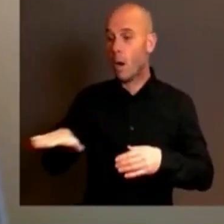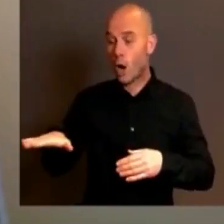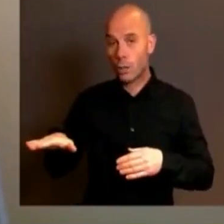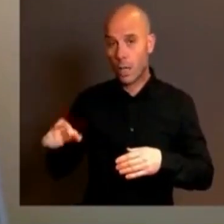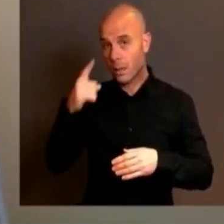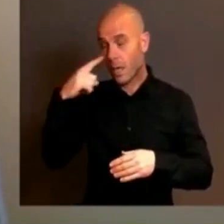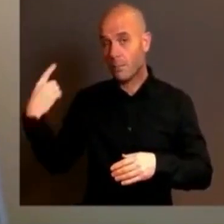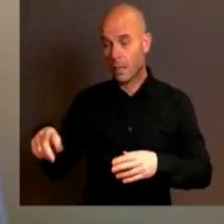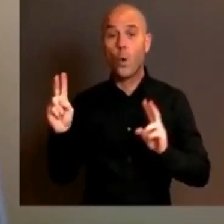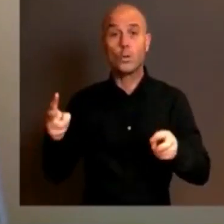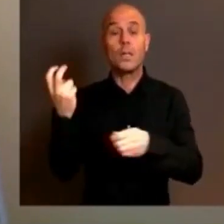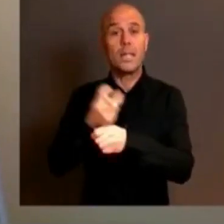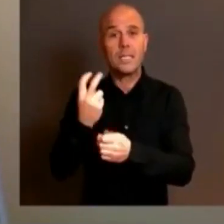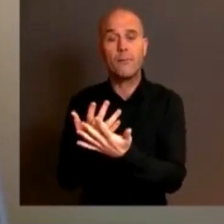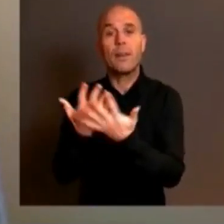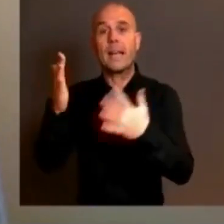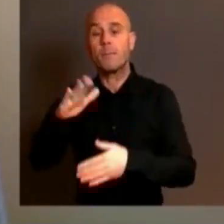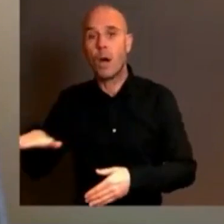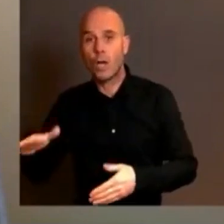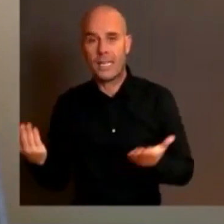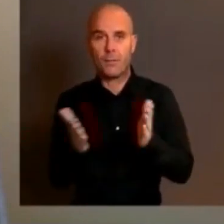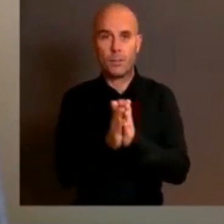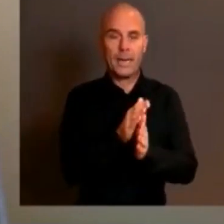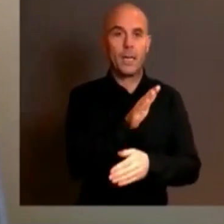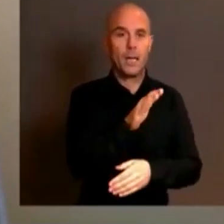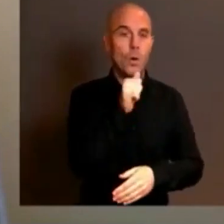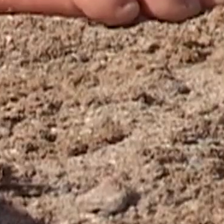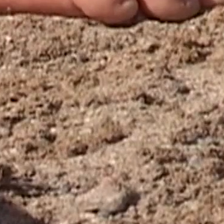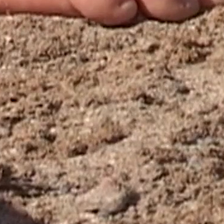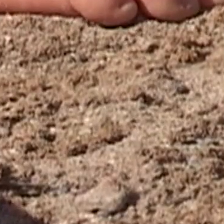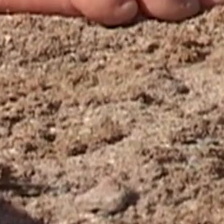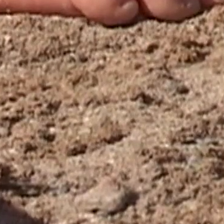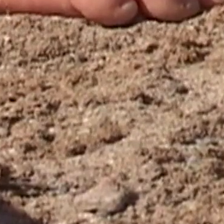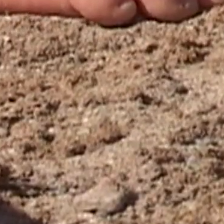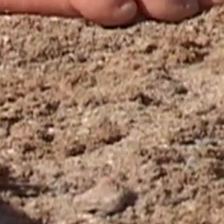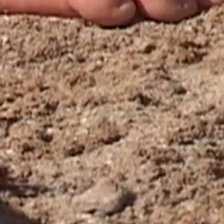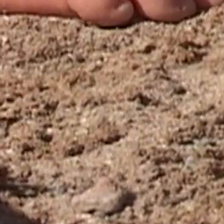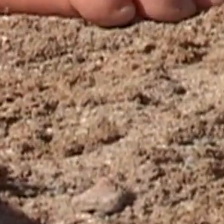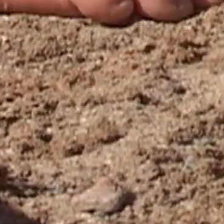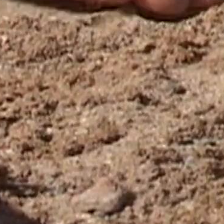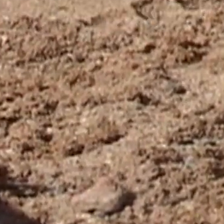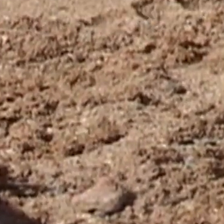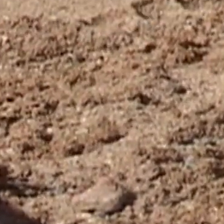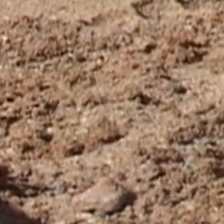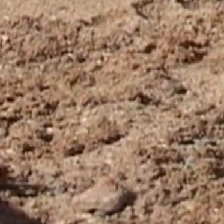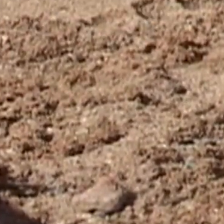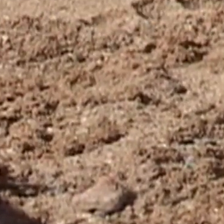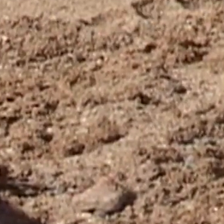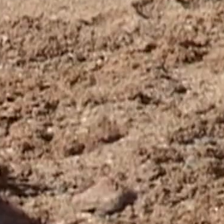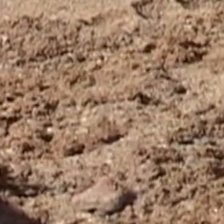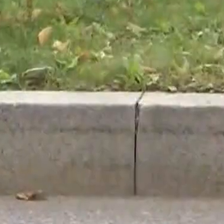också betydligt fler barn än vad vi gjorde i våras. I våras testas ju i princip inga barn alls. Så att fler barn syns